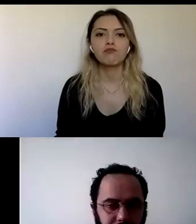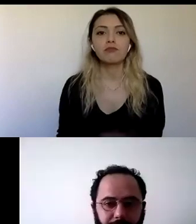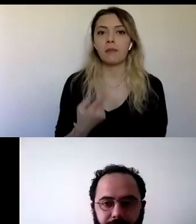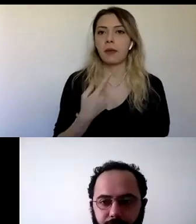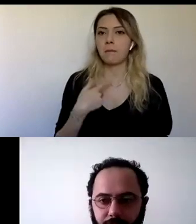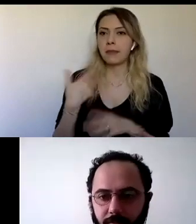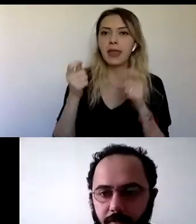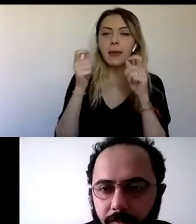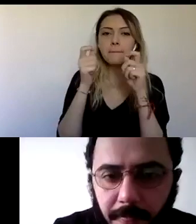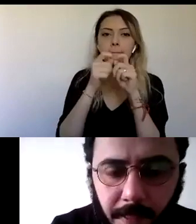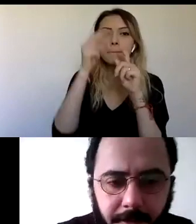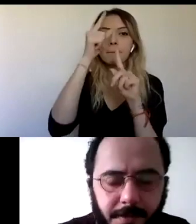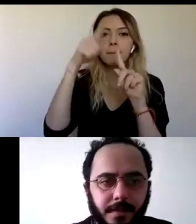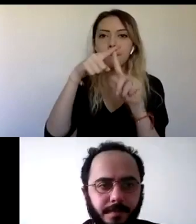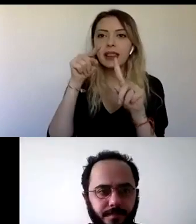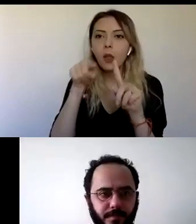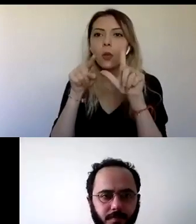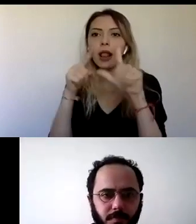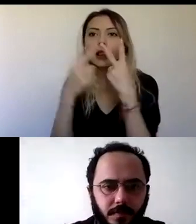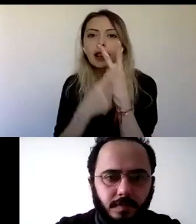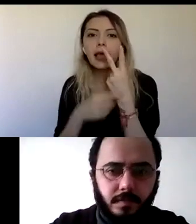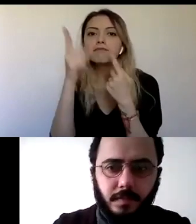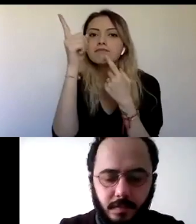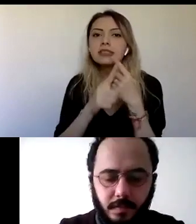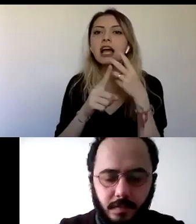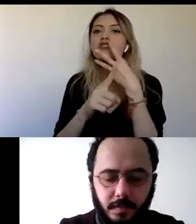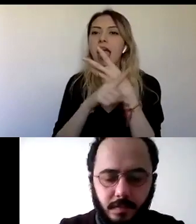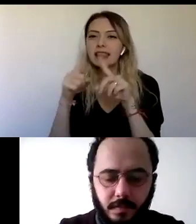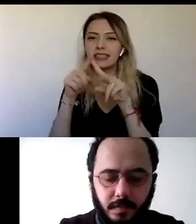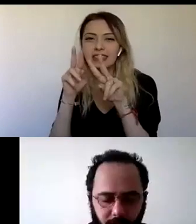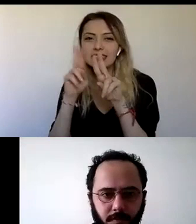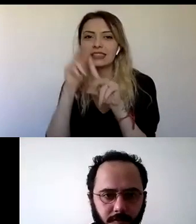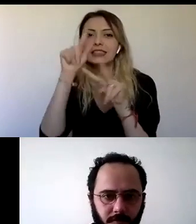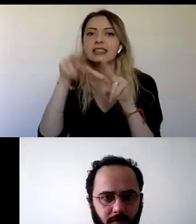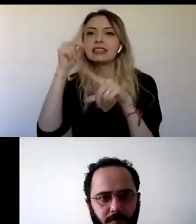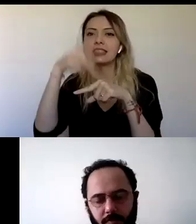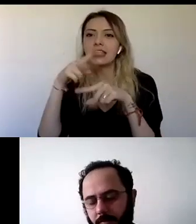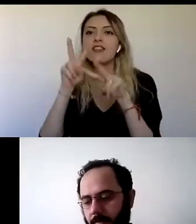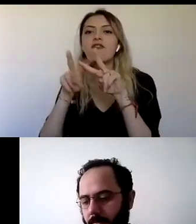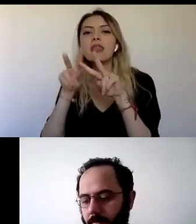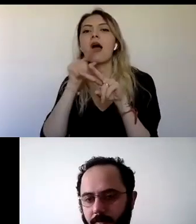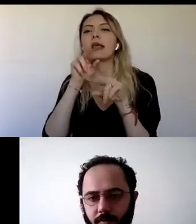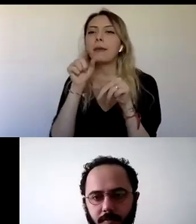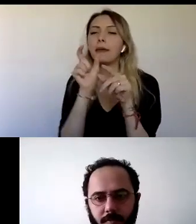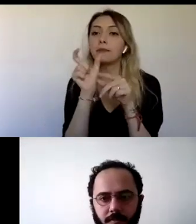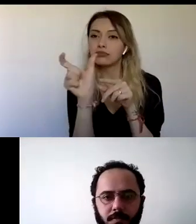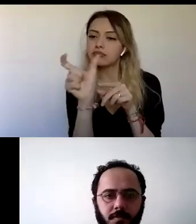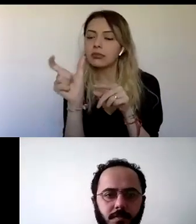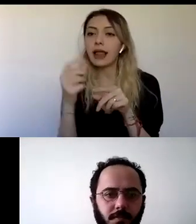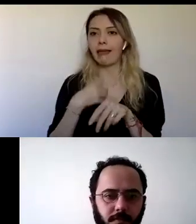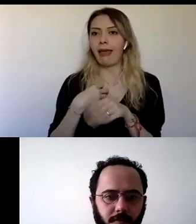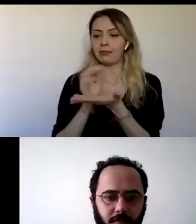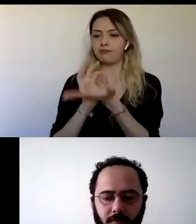bit.ly/etkinizwebinar2020 adresinden erişilebilir. Dolayısıyla da Bitly'de linkleri kısaltmaya yönelik bir araç web URL'lerini.